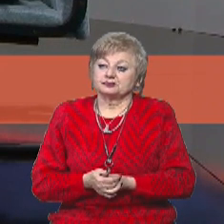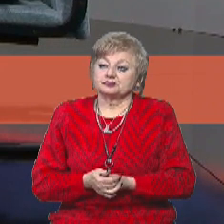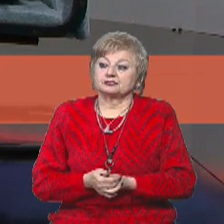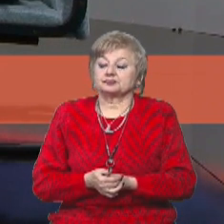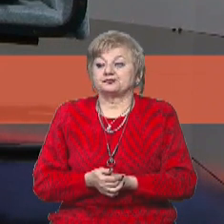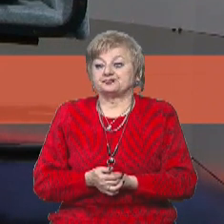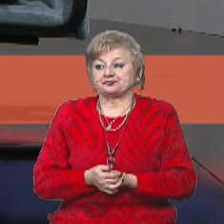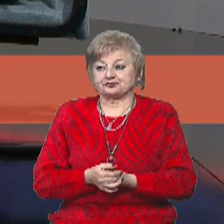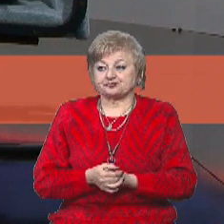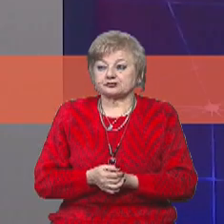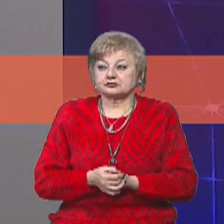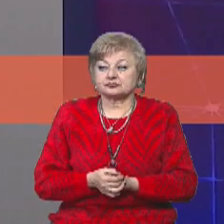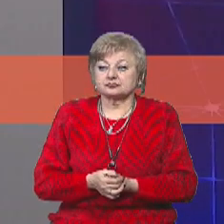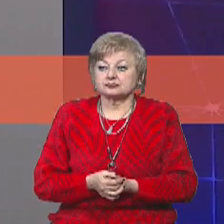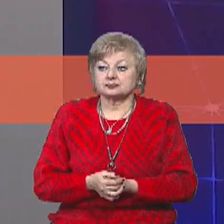Дивіться,